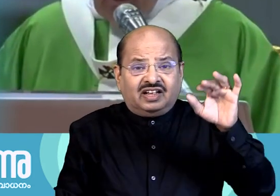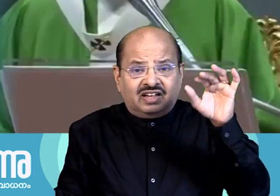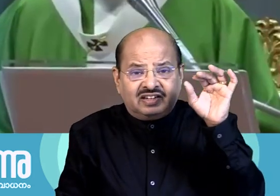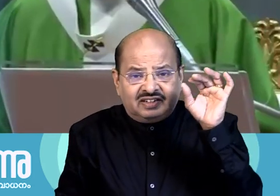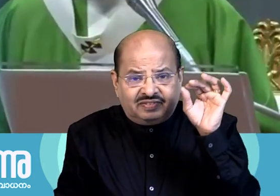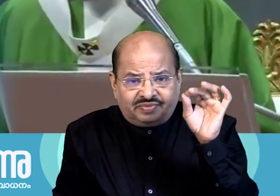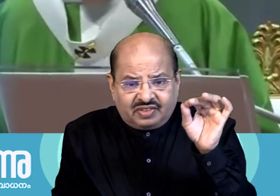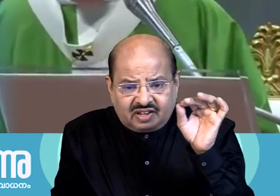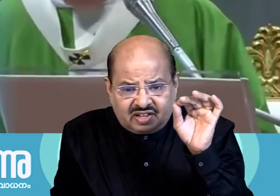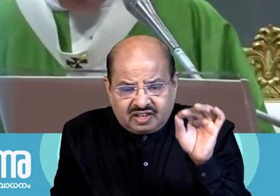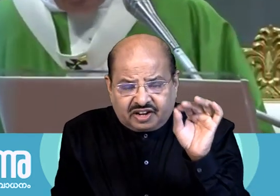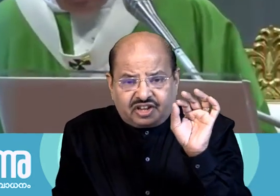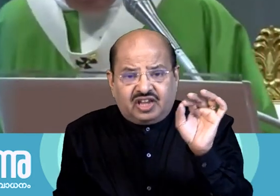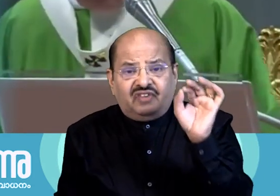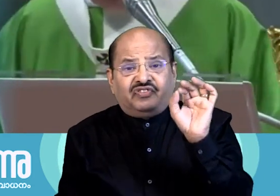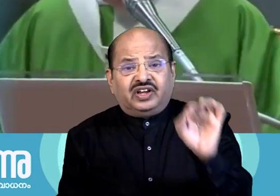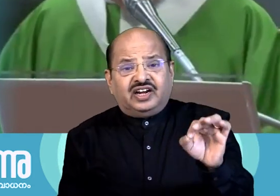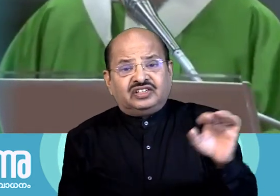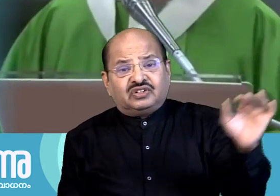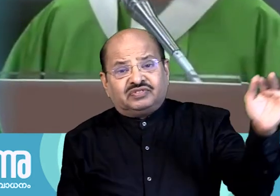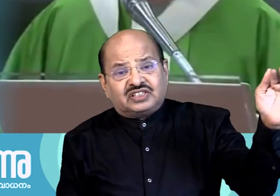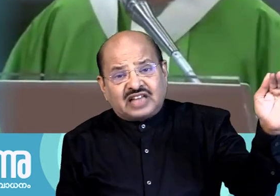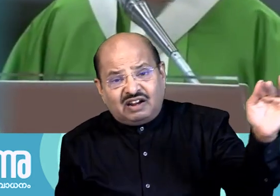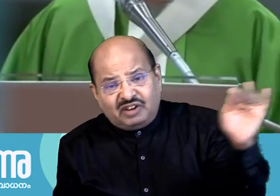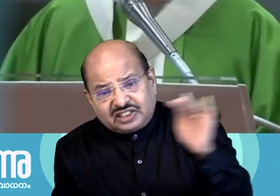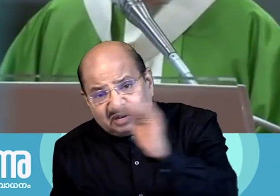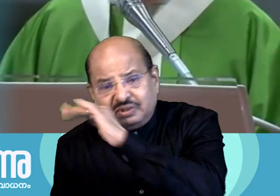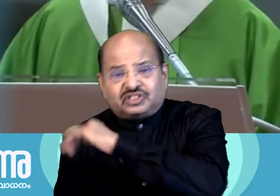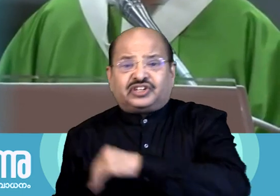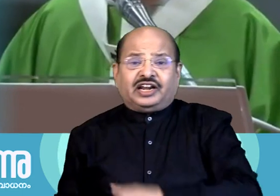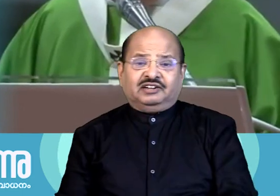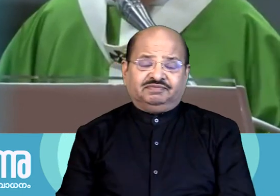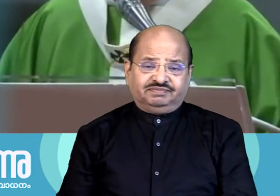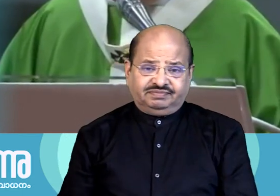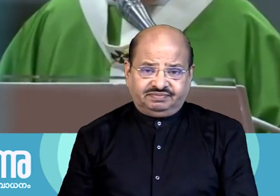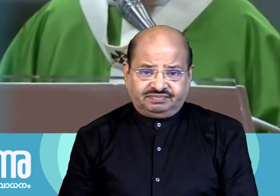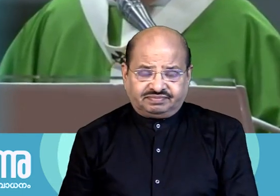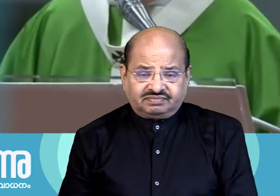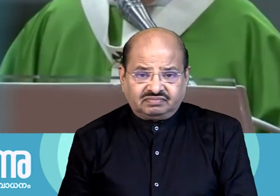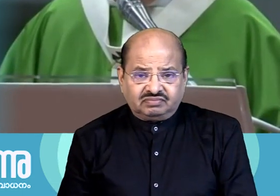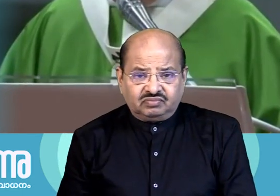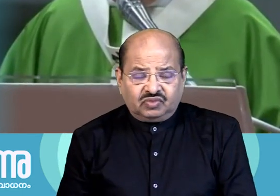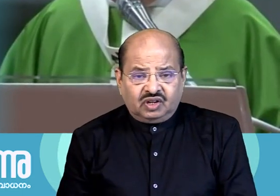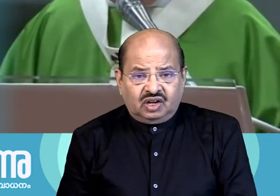വെർ ദ കീ ഫിഗേഴ്സ് ഓഫ് ദ സാൽവേഷൻ മിസ്റ്ററി.